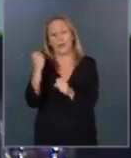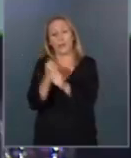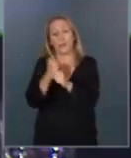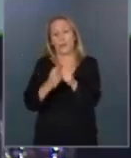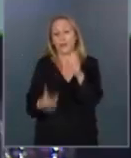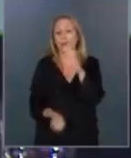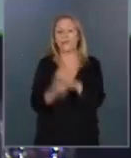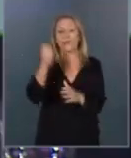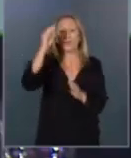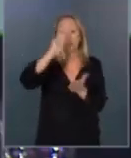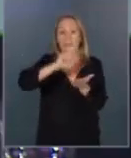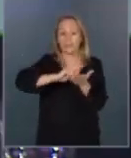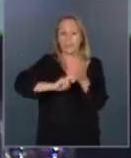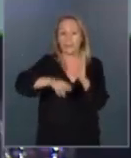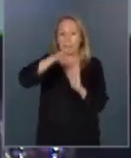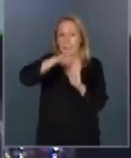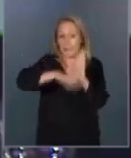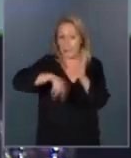νέο σύστημα.